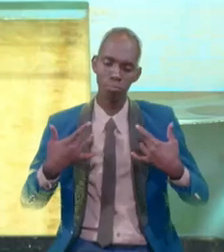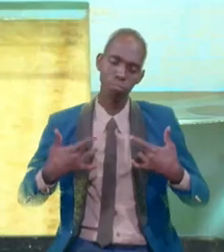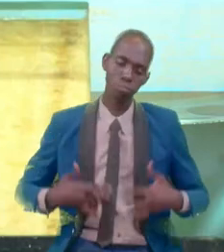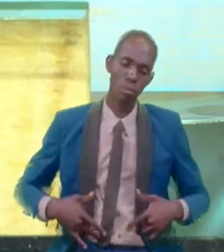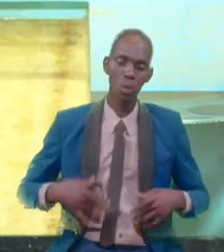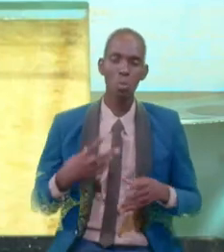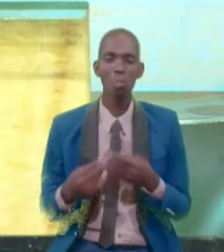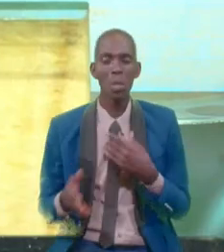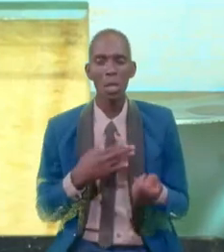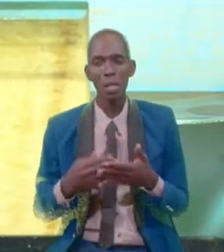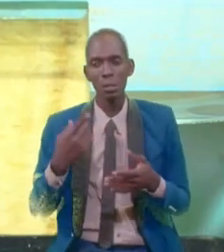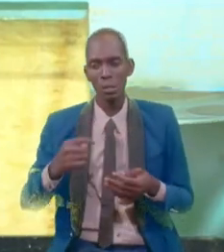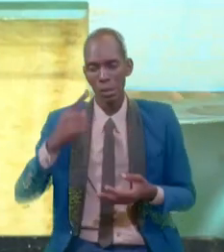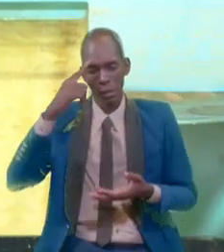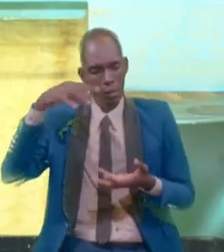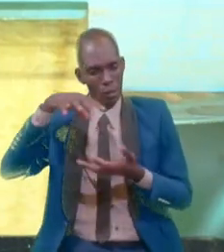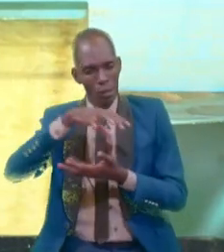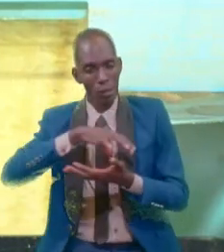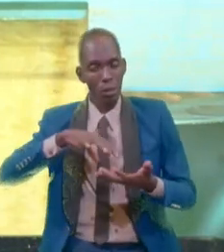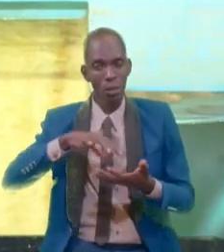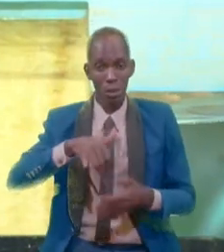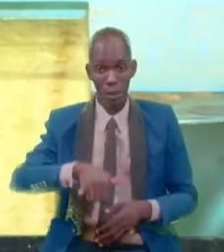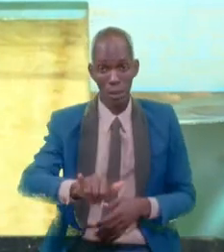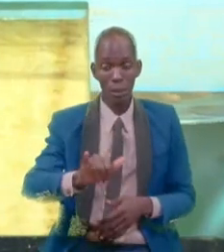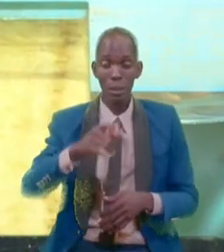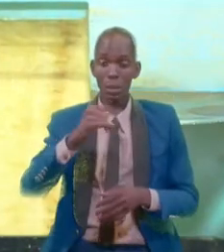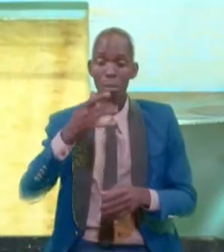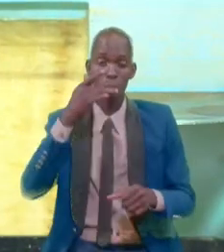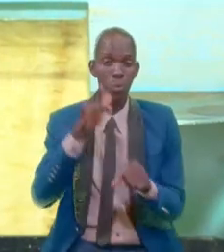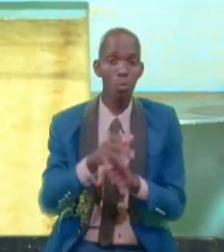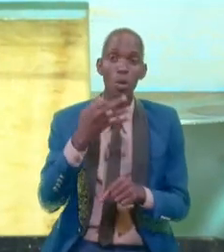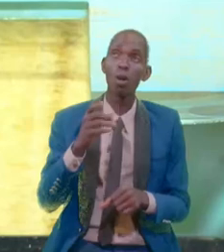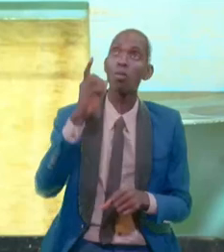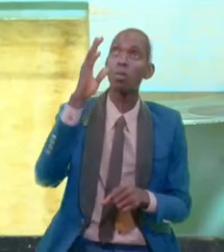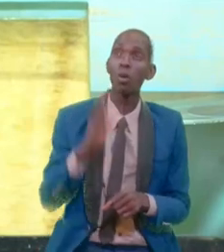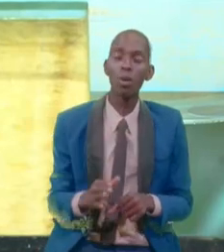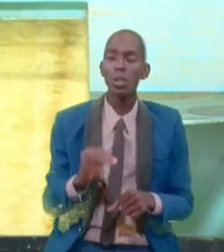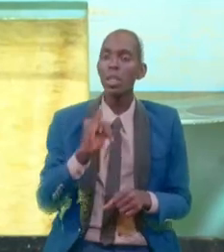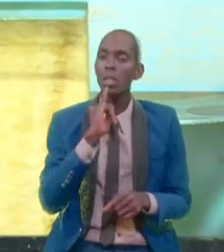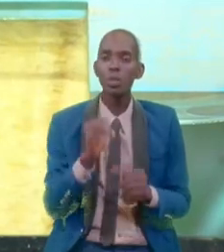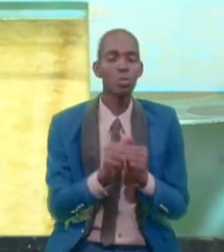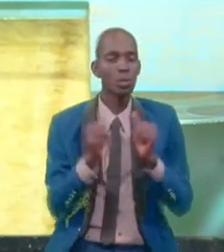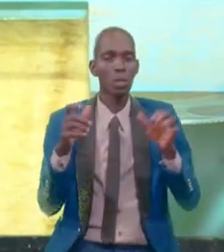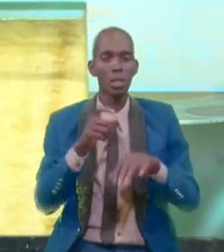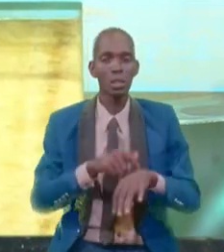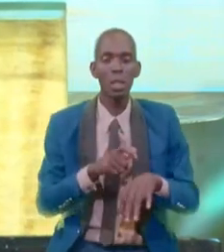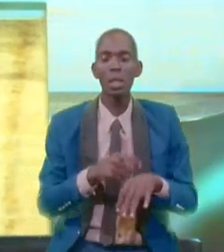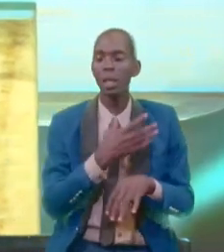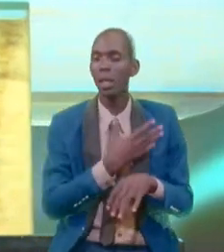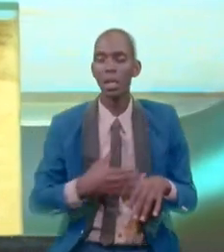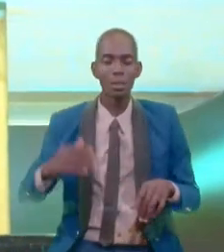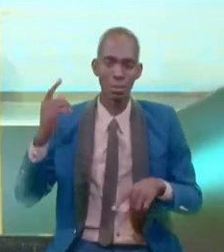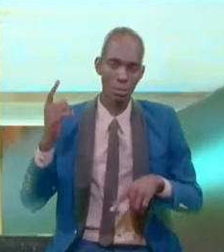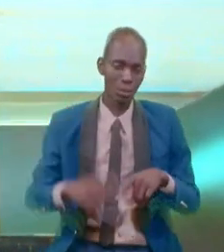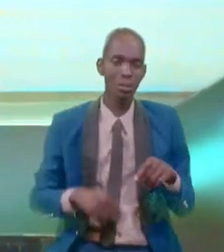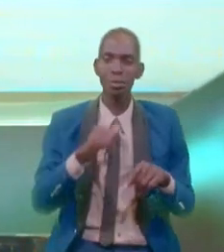que soit la confusion, la promesse de Dieu est atemporel et éprouvée par les